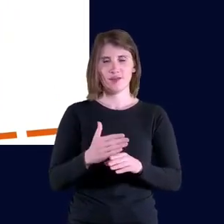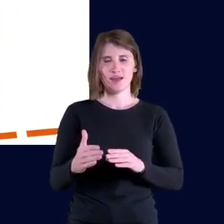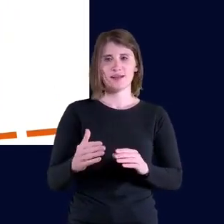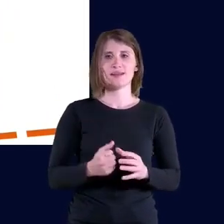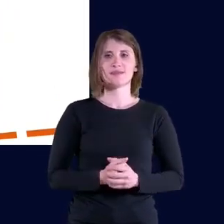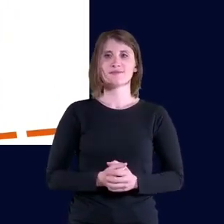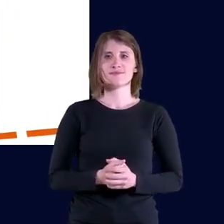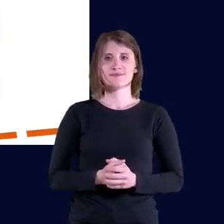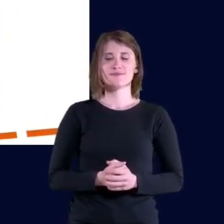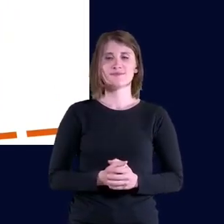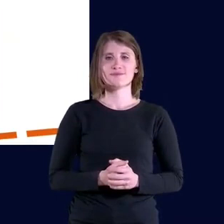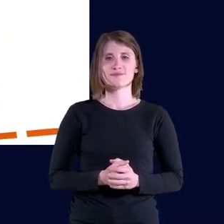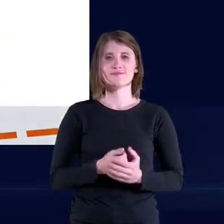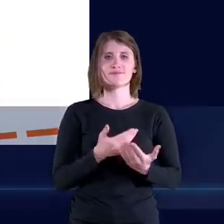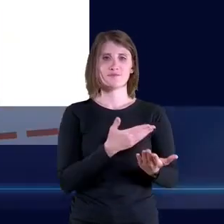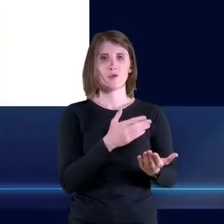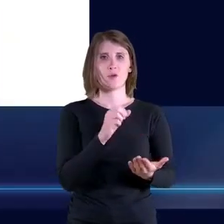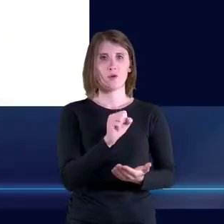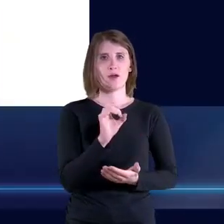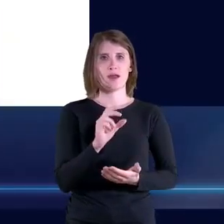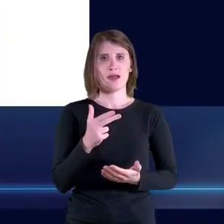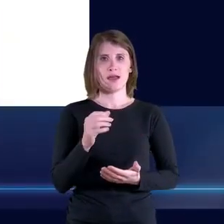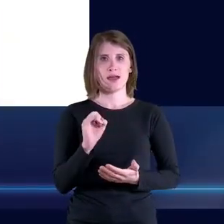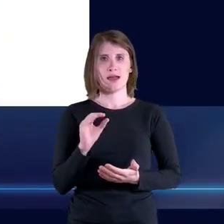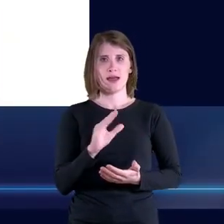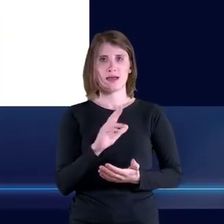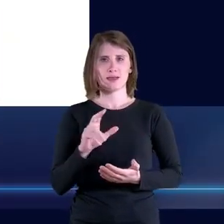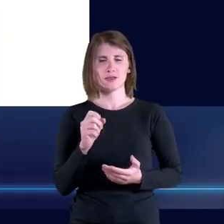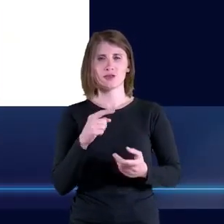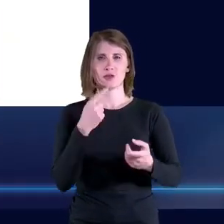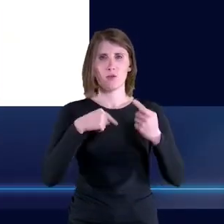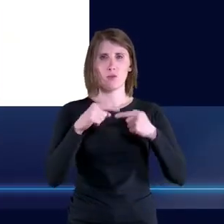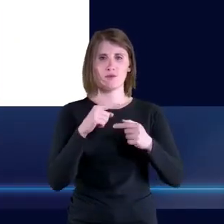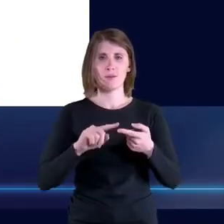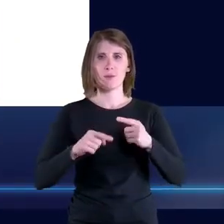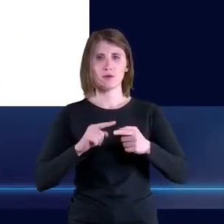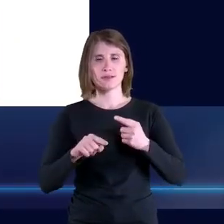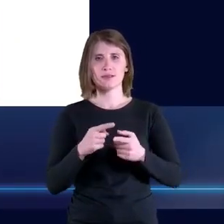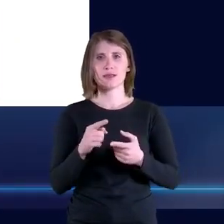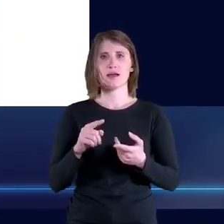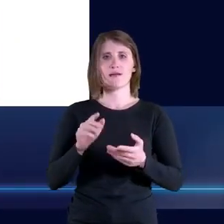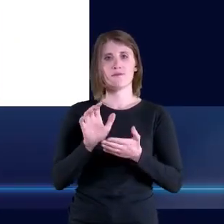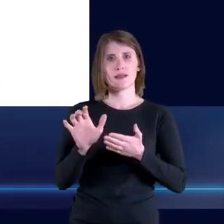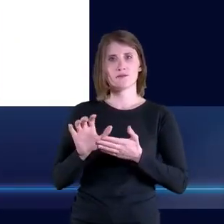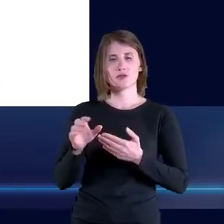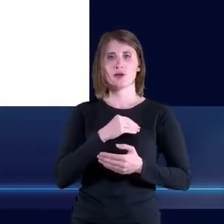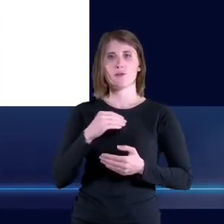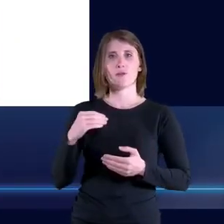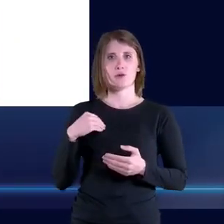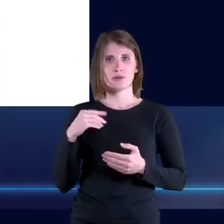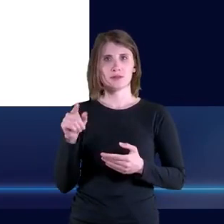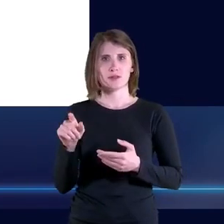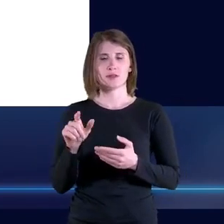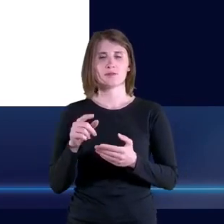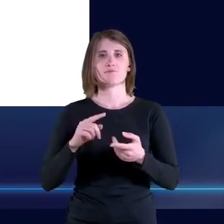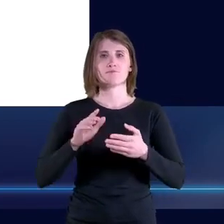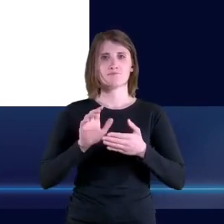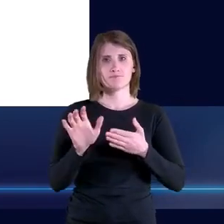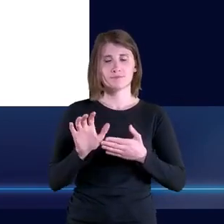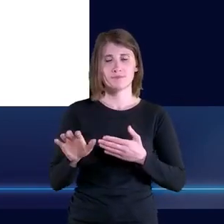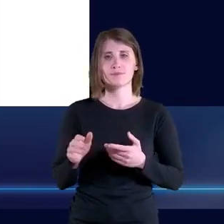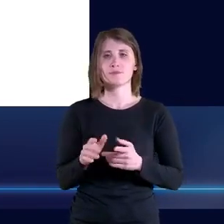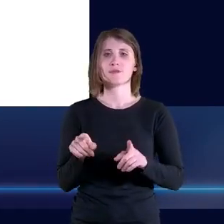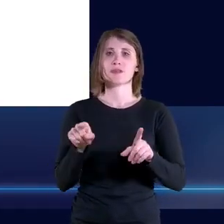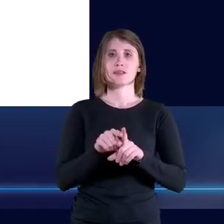wspomniana przez Agnieszkę baza polityk wydawniczych polskich czasopism oraz repozytorium open-access i